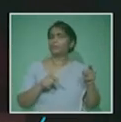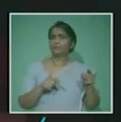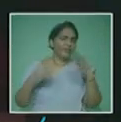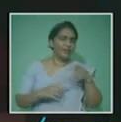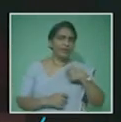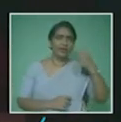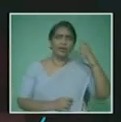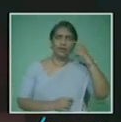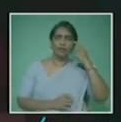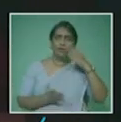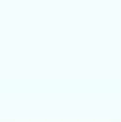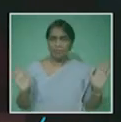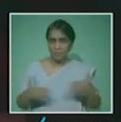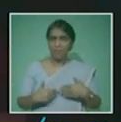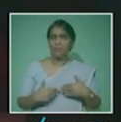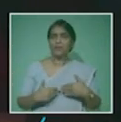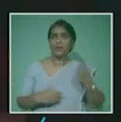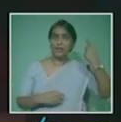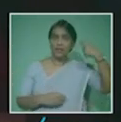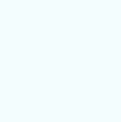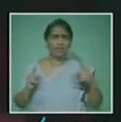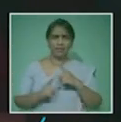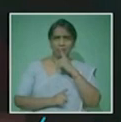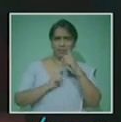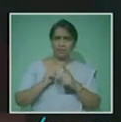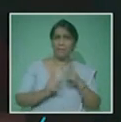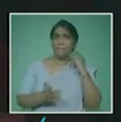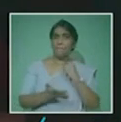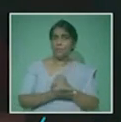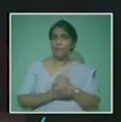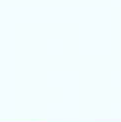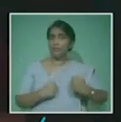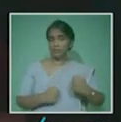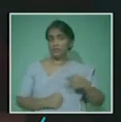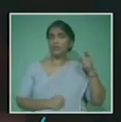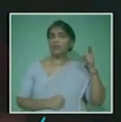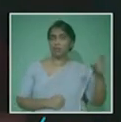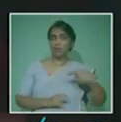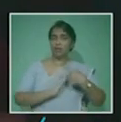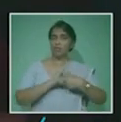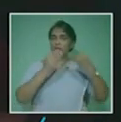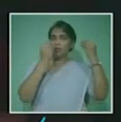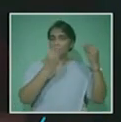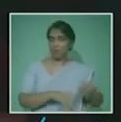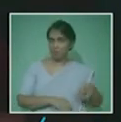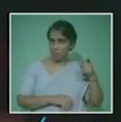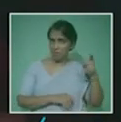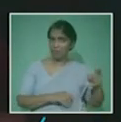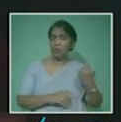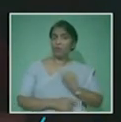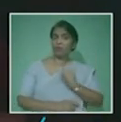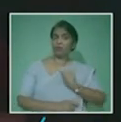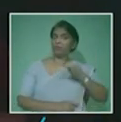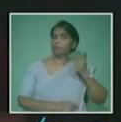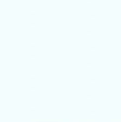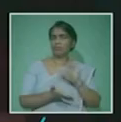එක චෝදනා එතනින් නතර වුණේ නෑ ඊයේ සභාගර්භයේ මහ බැංකුවේ අධිපතිතුමා තමයි රට බංකලොත් භාවයට ඒ තනි තීන්දුව